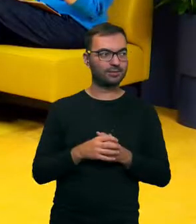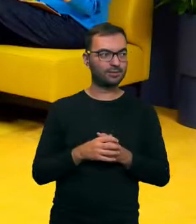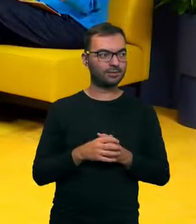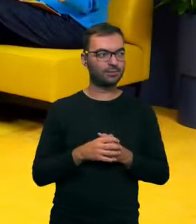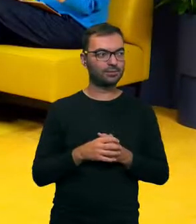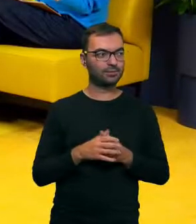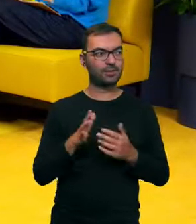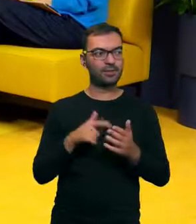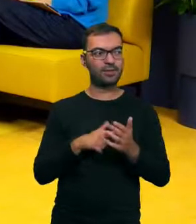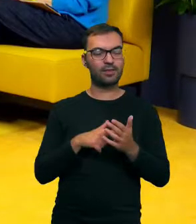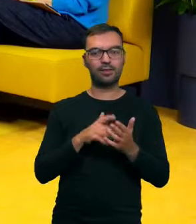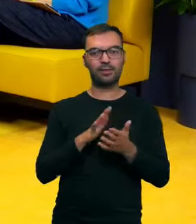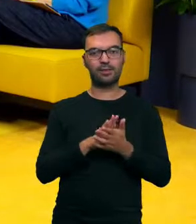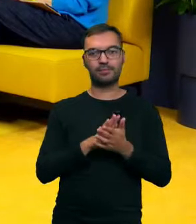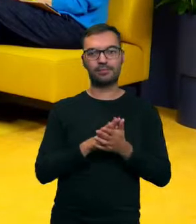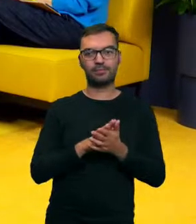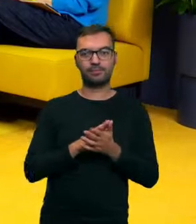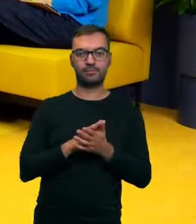tego typu